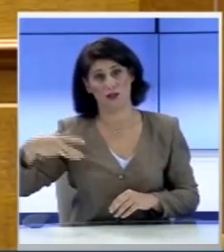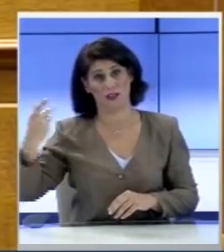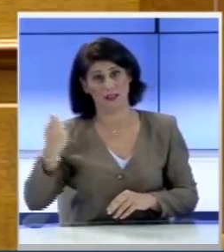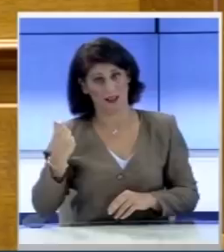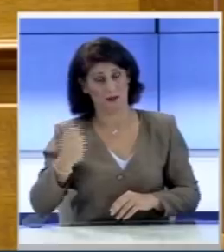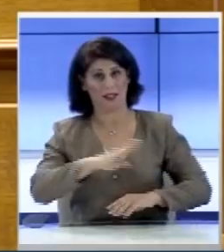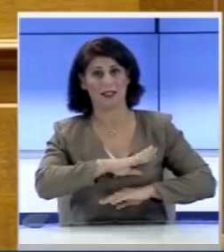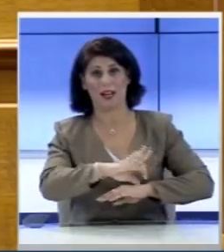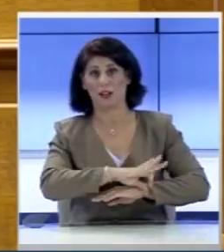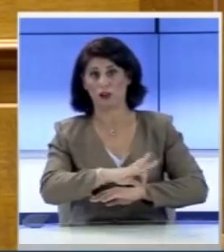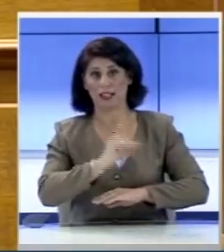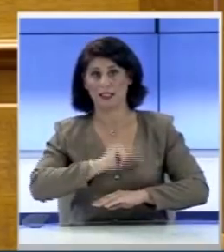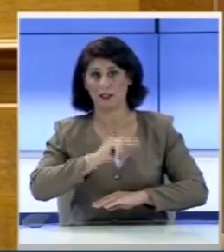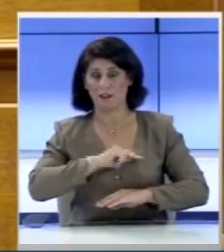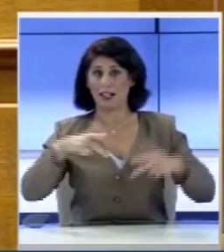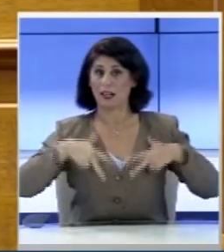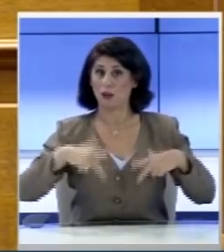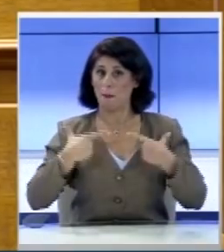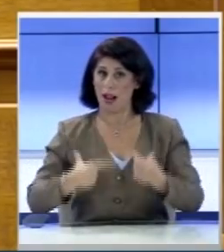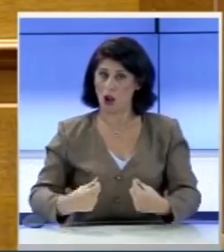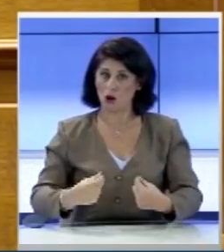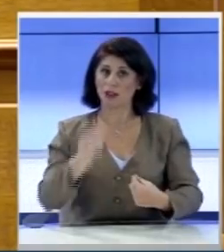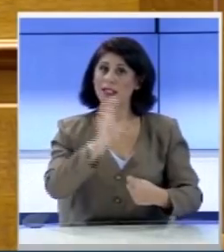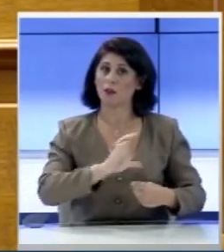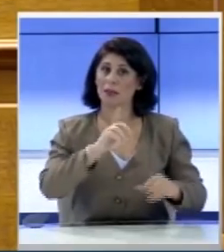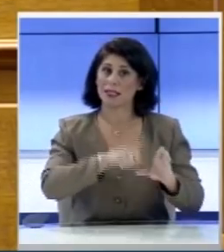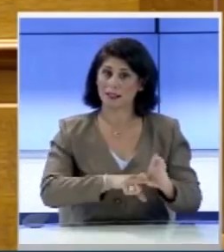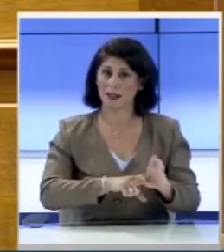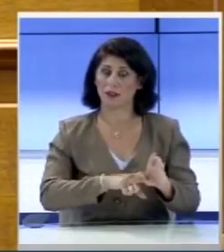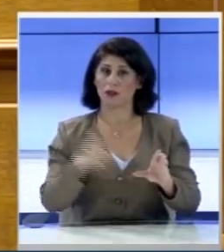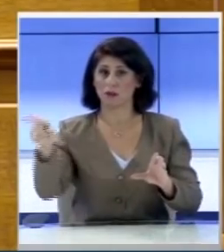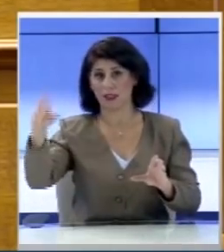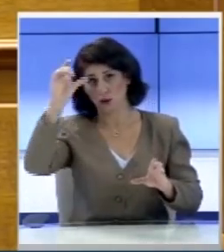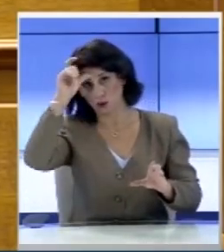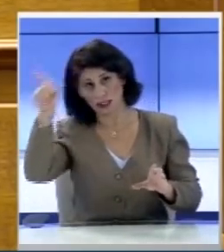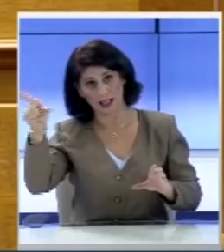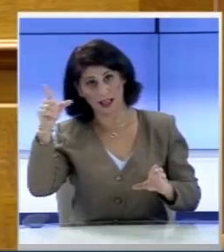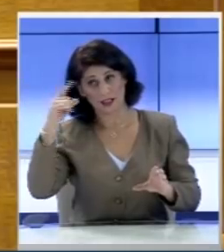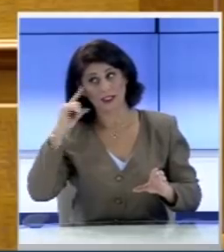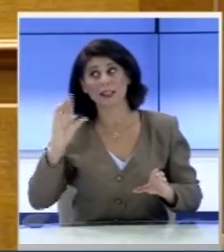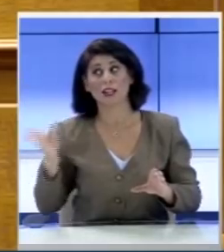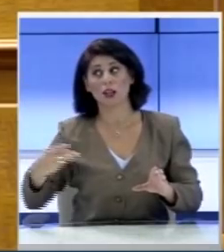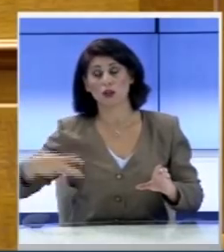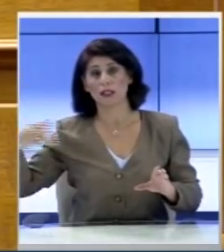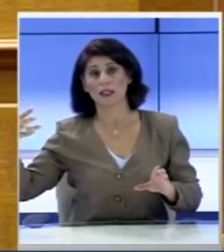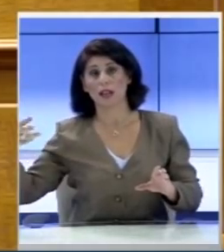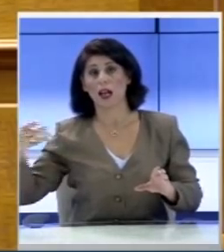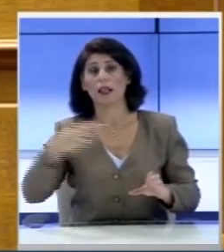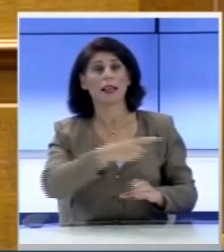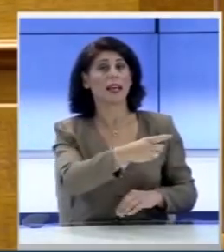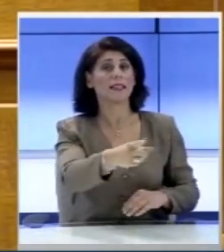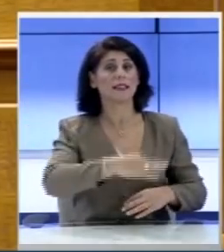οικονομικά και στρατιωτικά συμφέροντα κρατών μελών της Ευρωπαϊκής Ένωσης με την Τουρκία. Και εσείς, κύριοι της